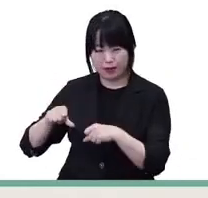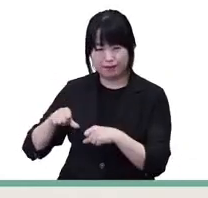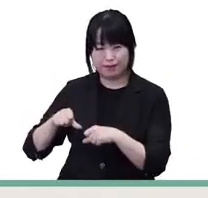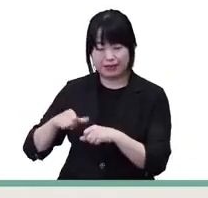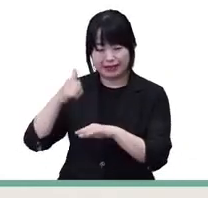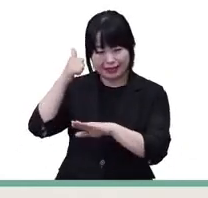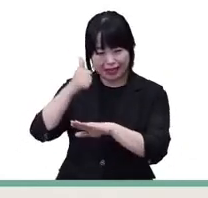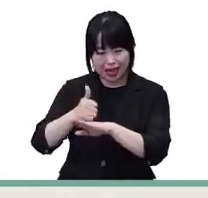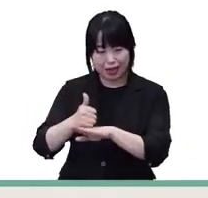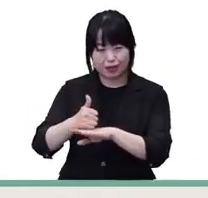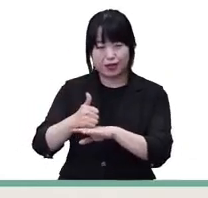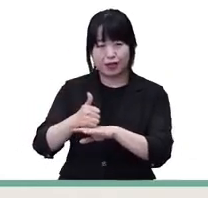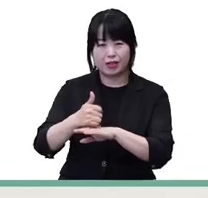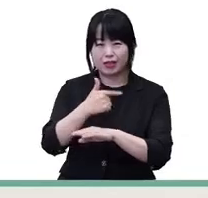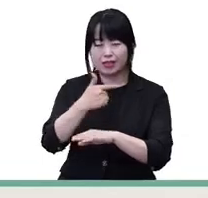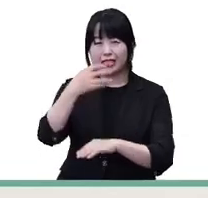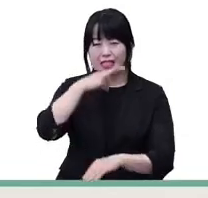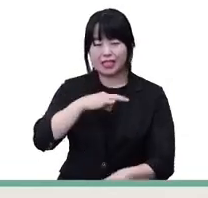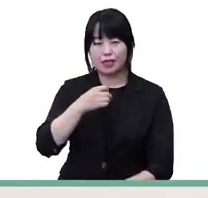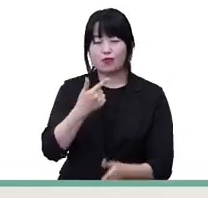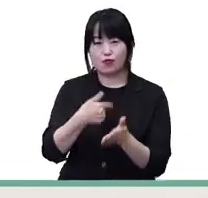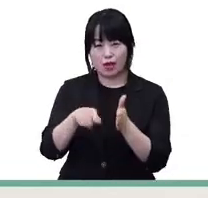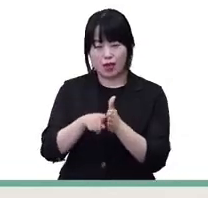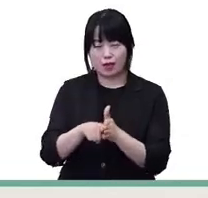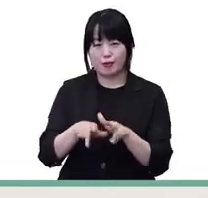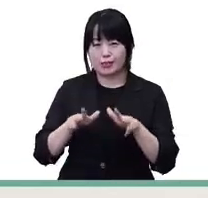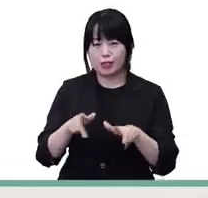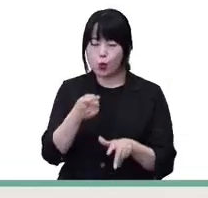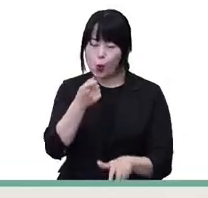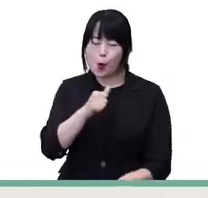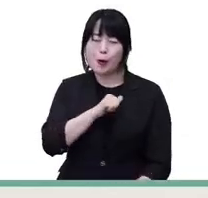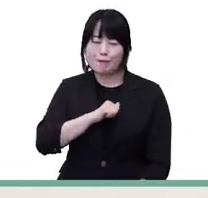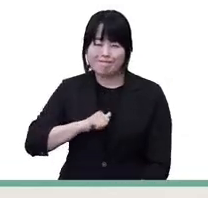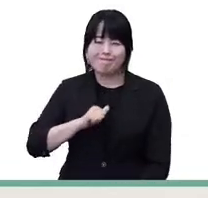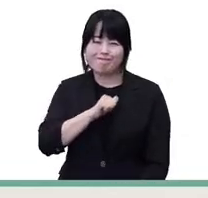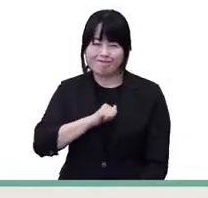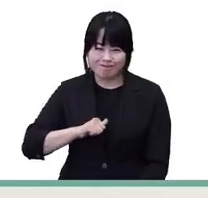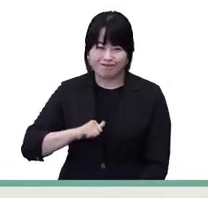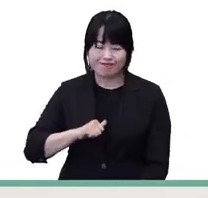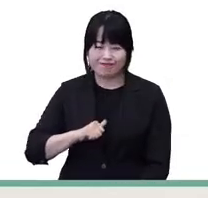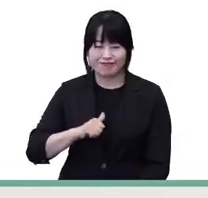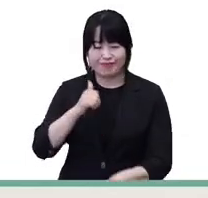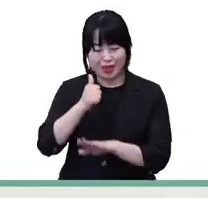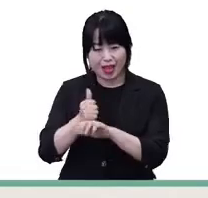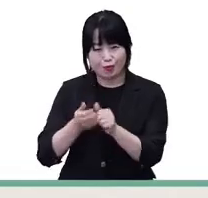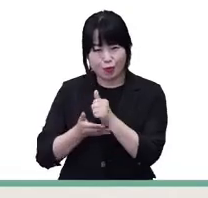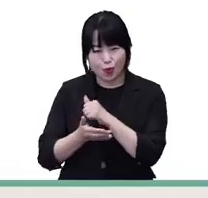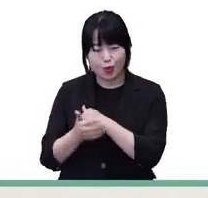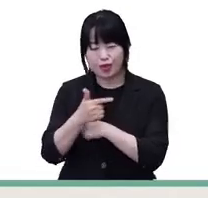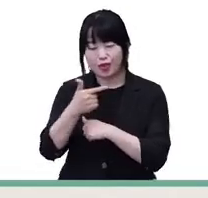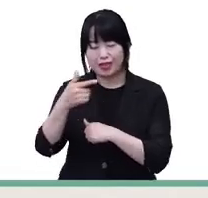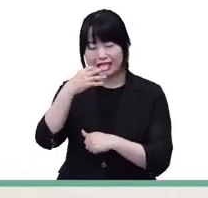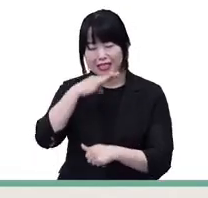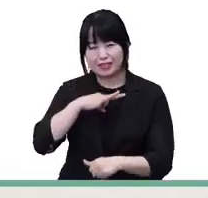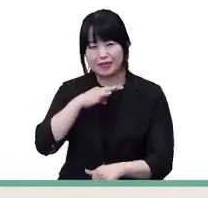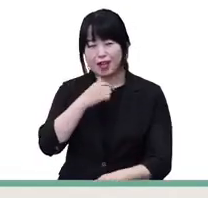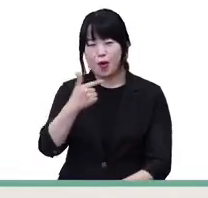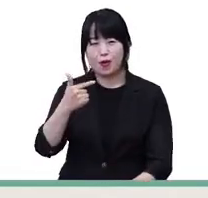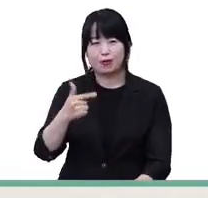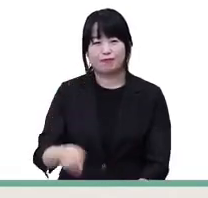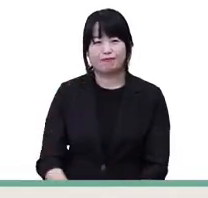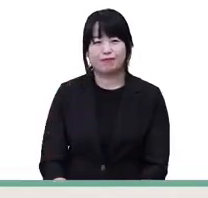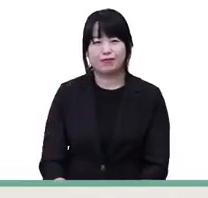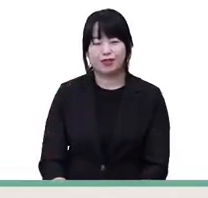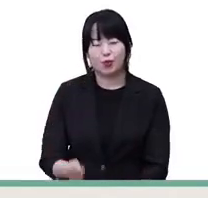위해서 현재 불이익을 감수할 수 있는지가 영향을 주는데요. 이게 이제 잘 되지 않는